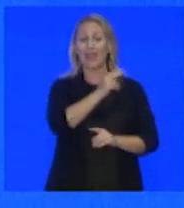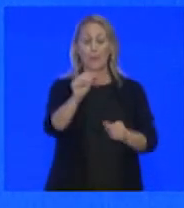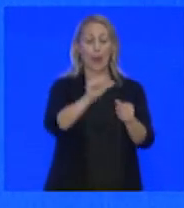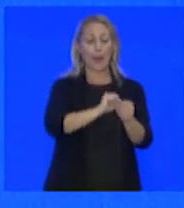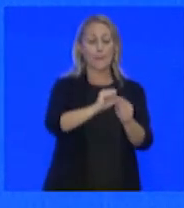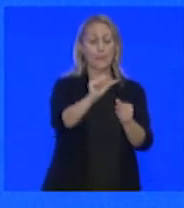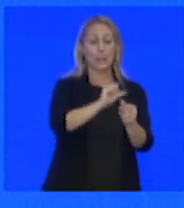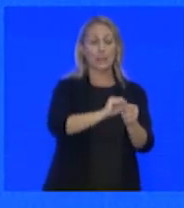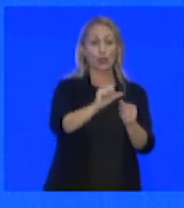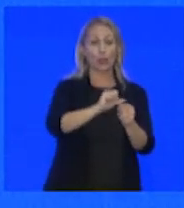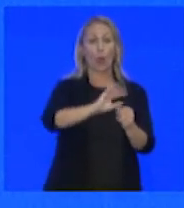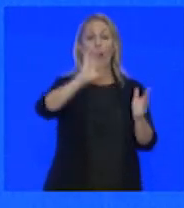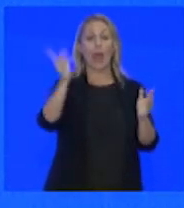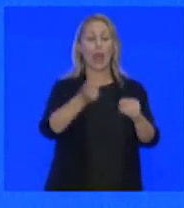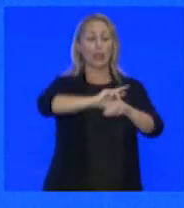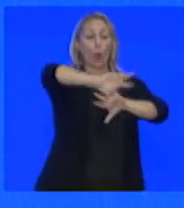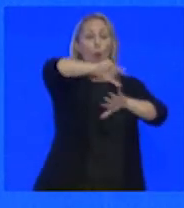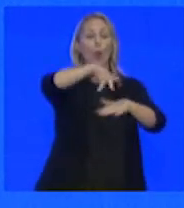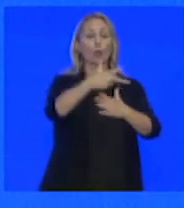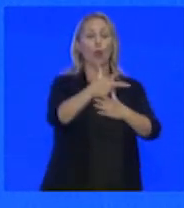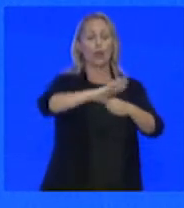μισθωτούς πλήρους απασχόλησης.